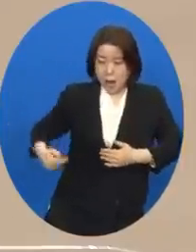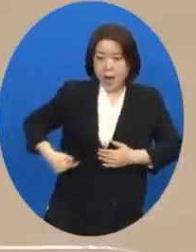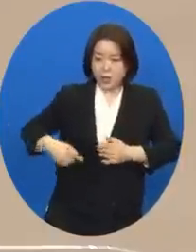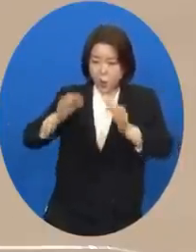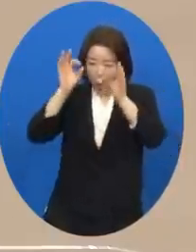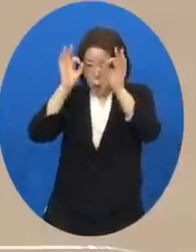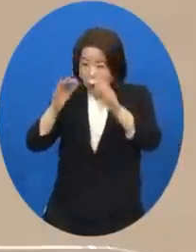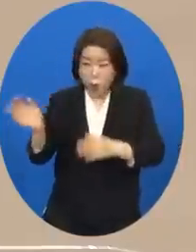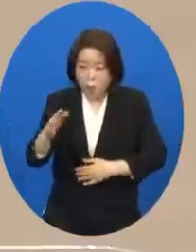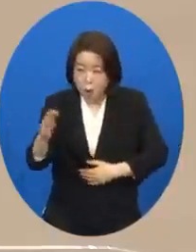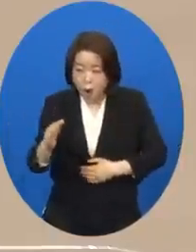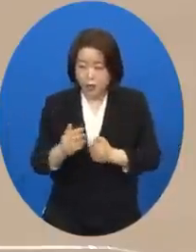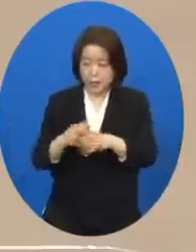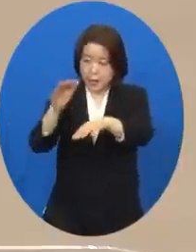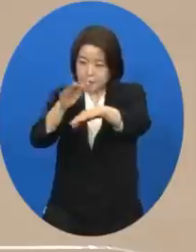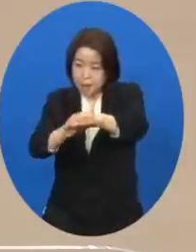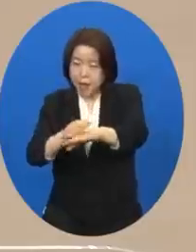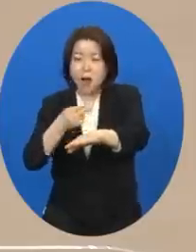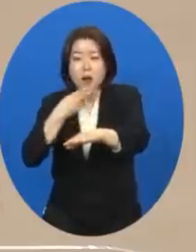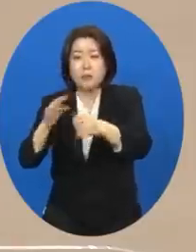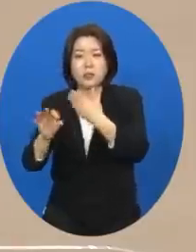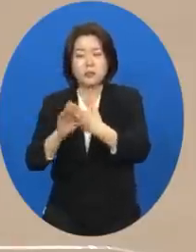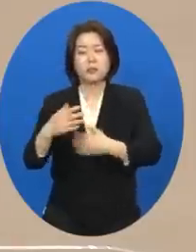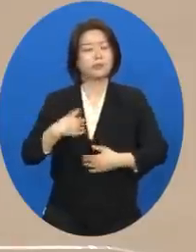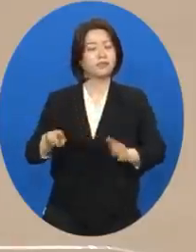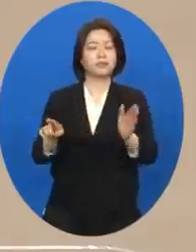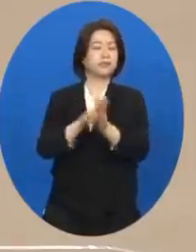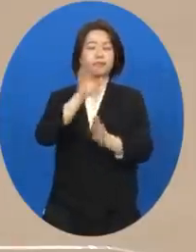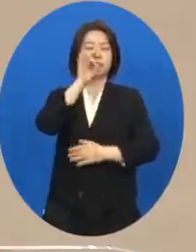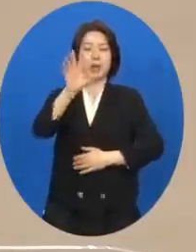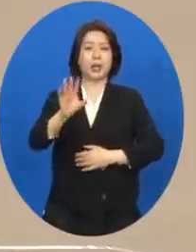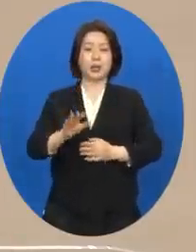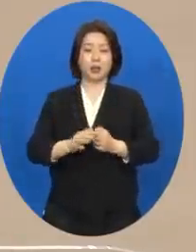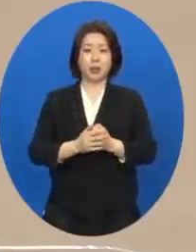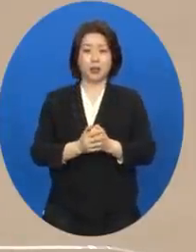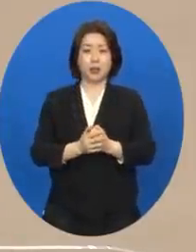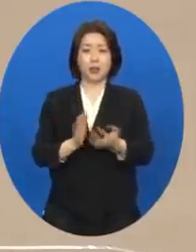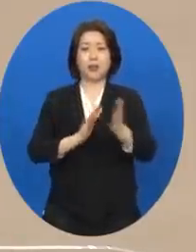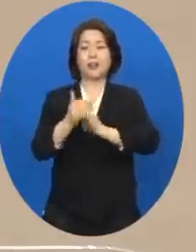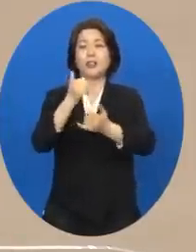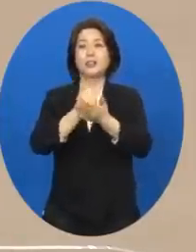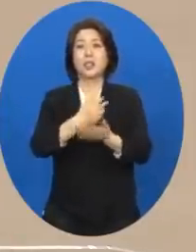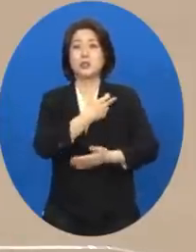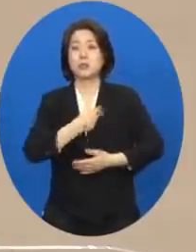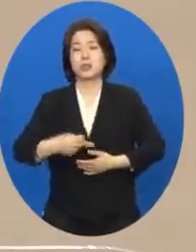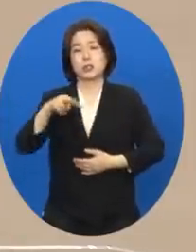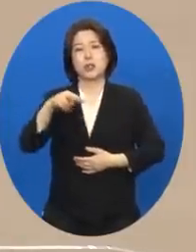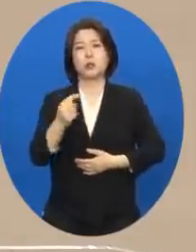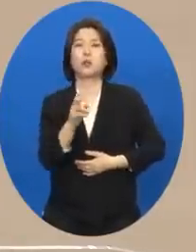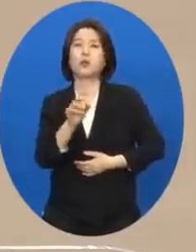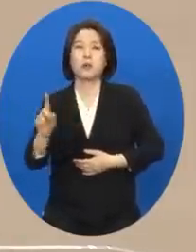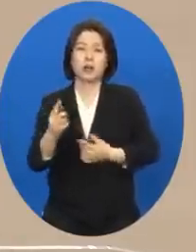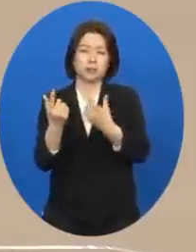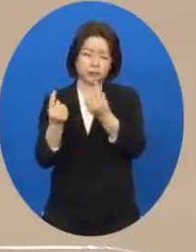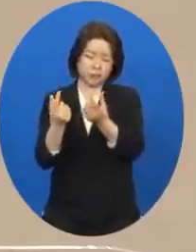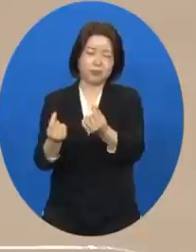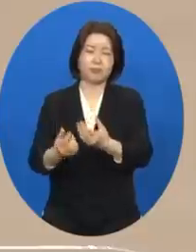않으면 만져 보지 않음을 나 믿을 수 없다고 예수님의 제자 도마도 그랬습니다